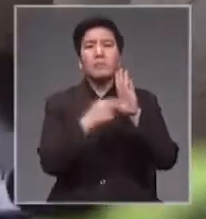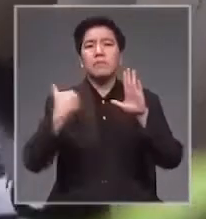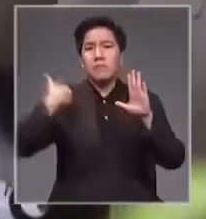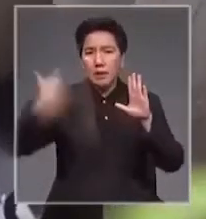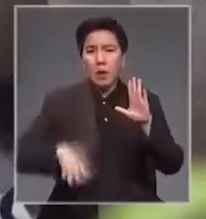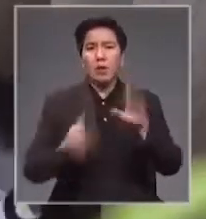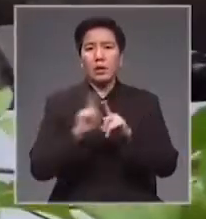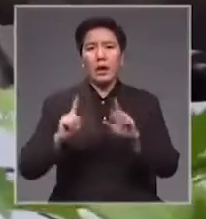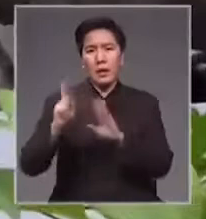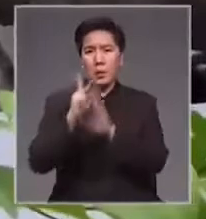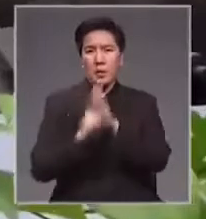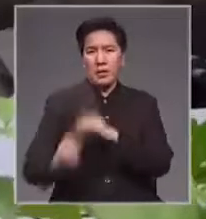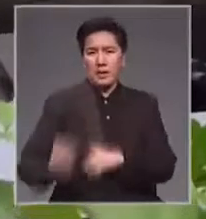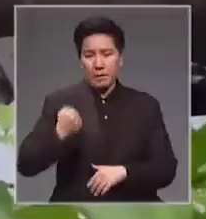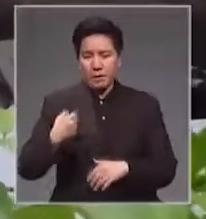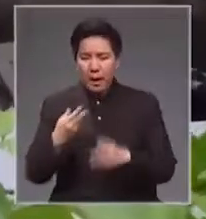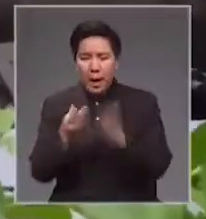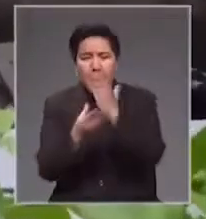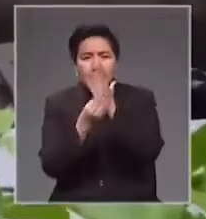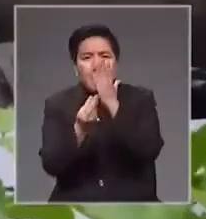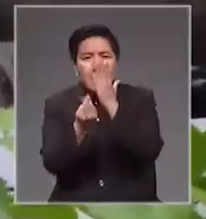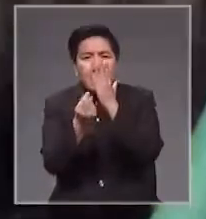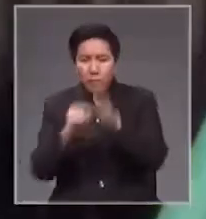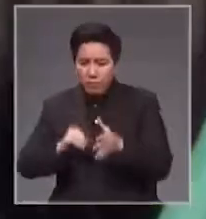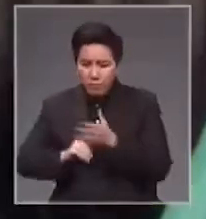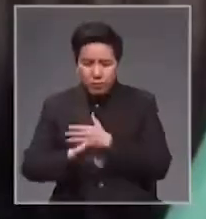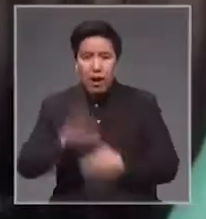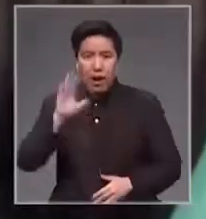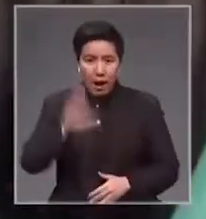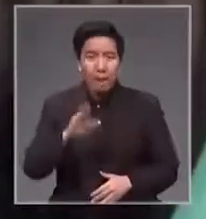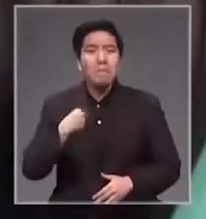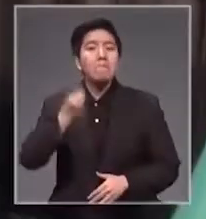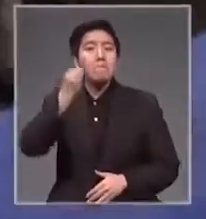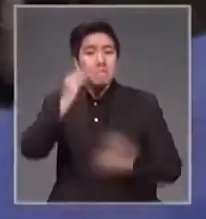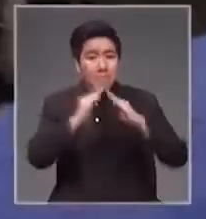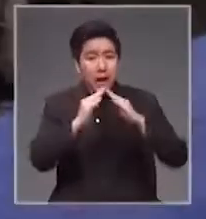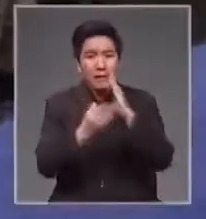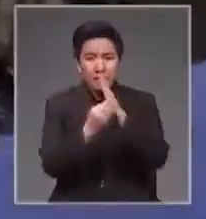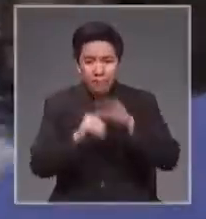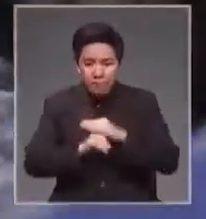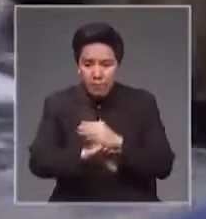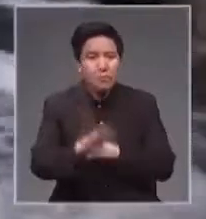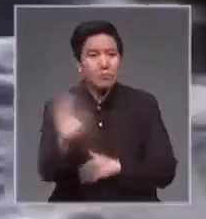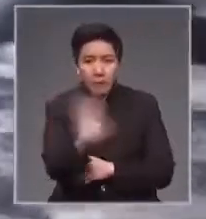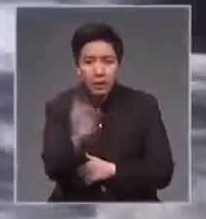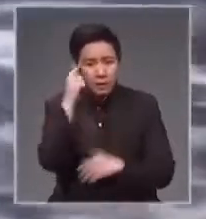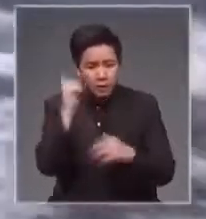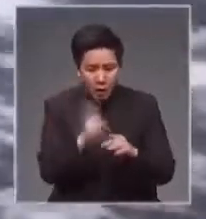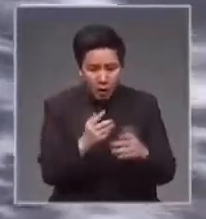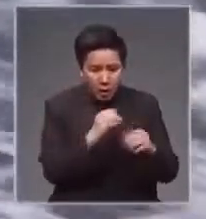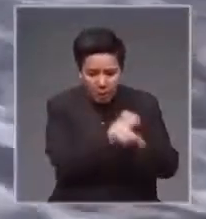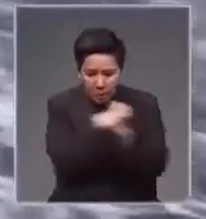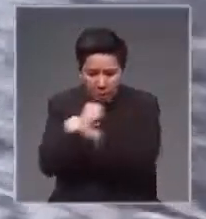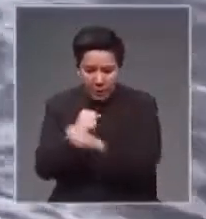การติดตั้งถังดักไขมันระบบถังบำบัดน้ำเสียในบ้านทั้งขนาดเล็กขนาดกลางขนาดใหญ่ทุกกิจกรรมนะครับมันก็ต้องแก้ไข